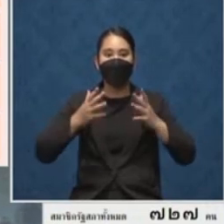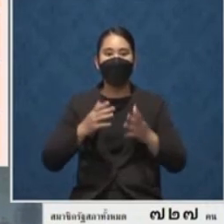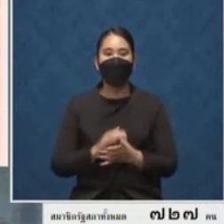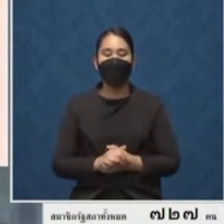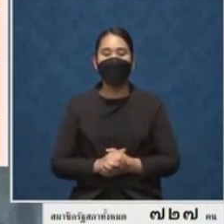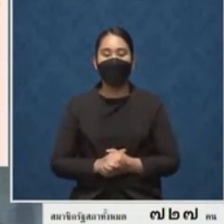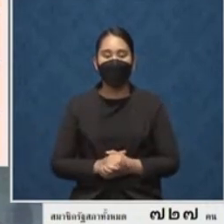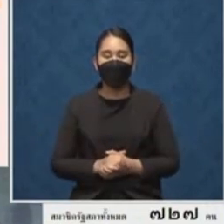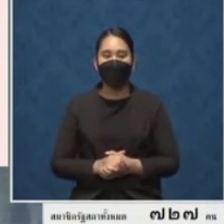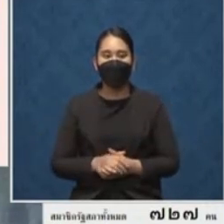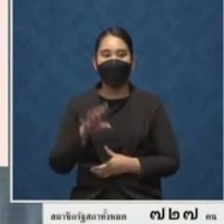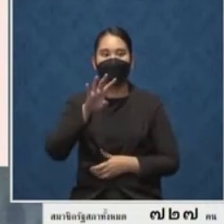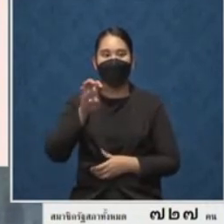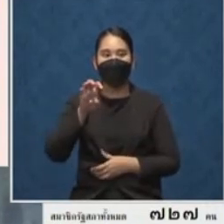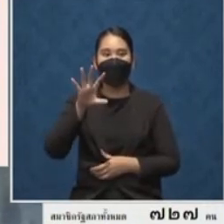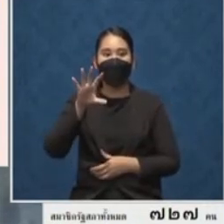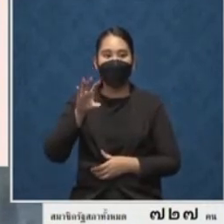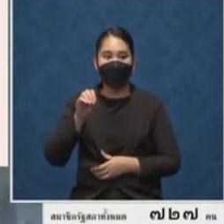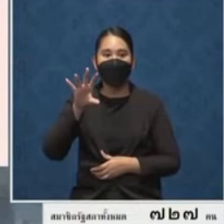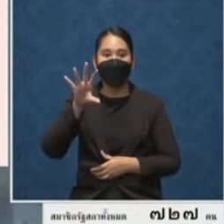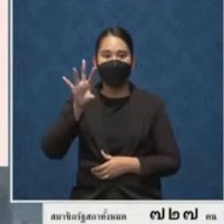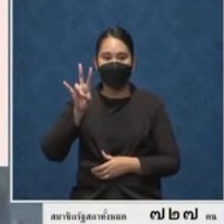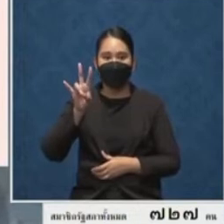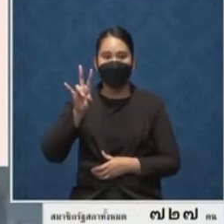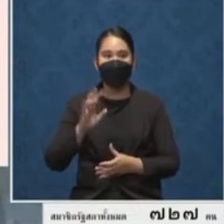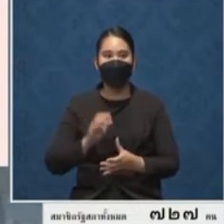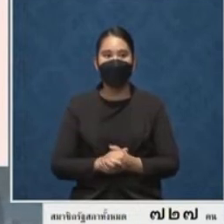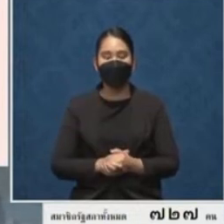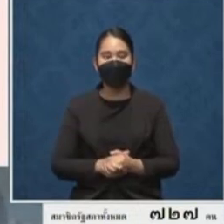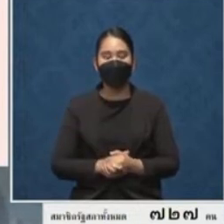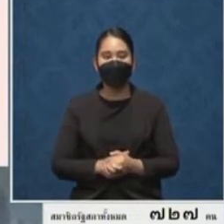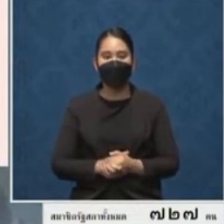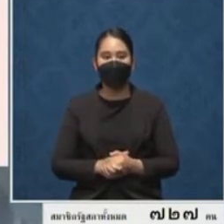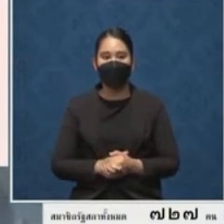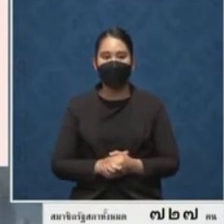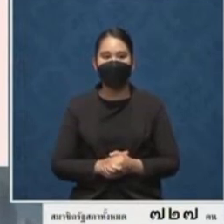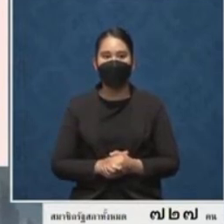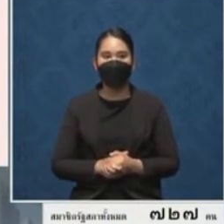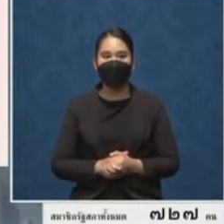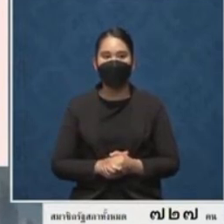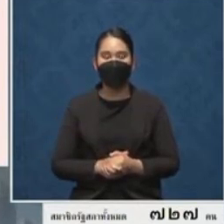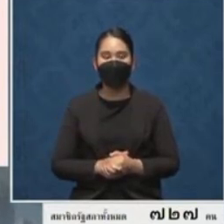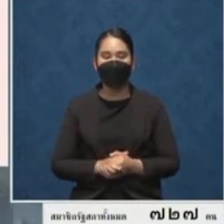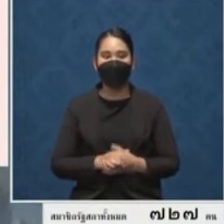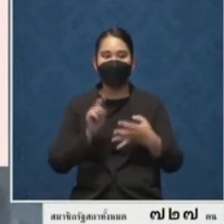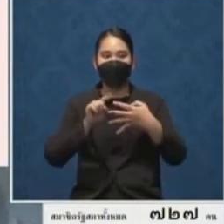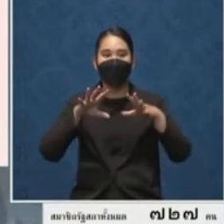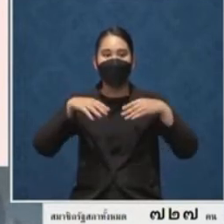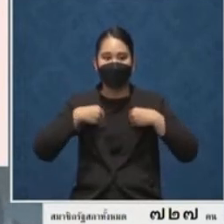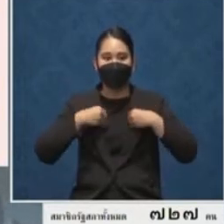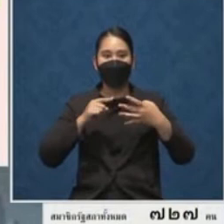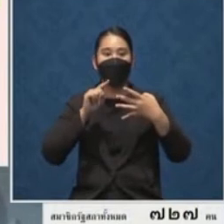457นายวัชราณวังขนาย หนึ่งรับหลักการสองรับหลักการสาม